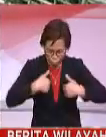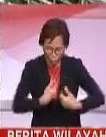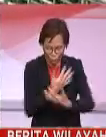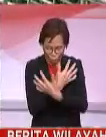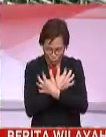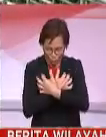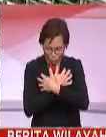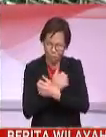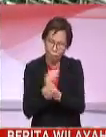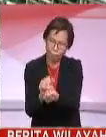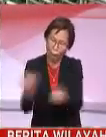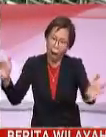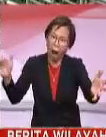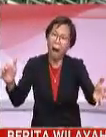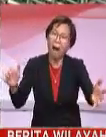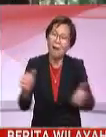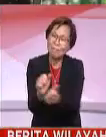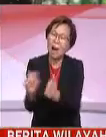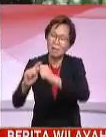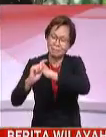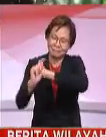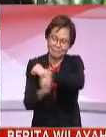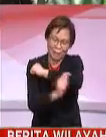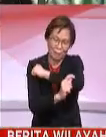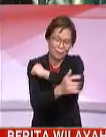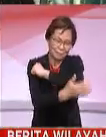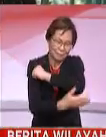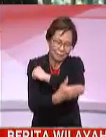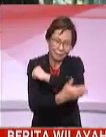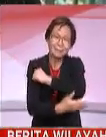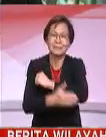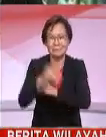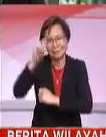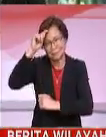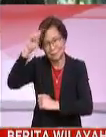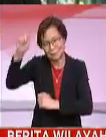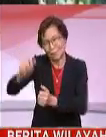tersebut akan dilepaskan ke kawasan Taman Negara Terengganu.